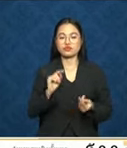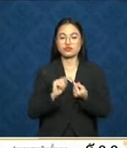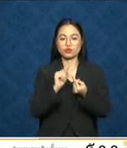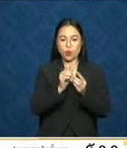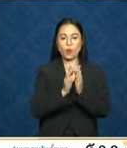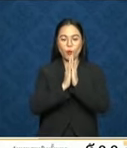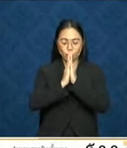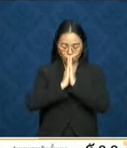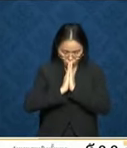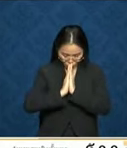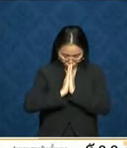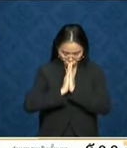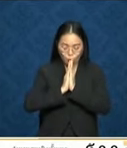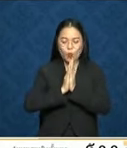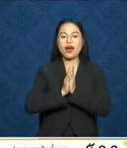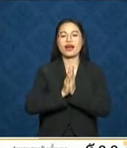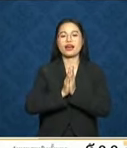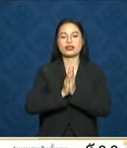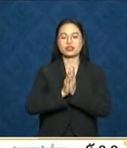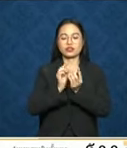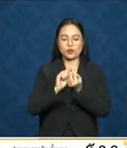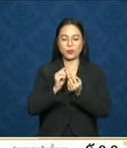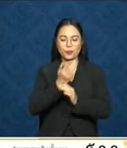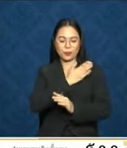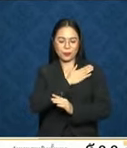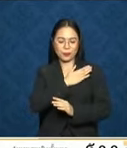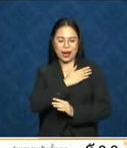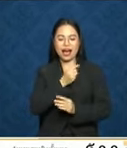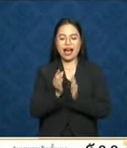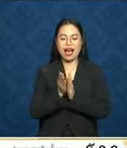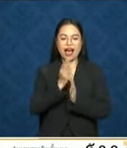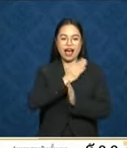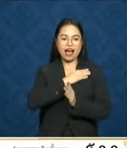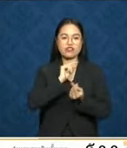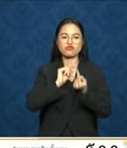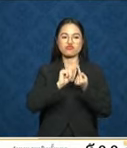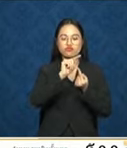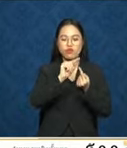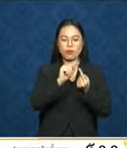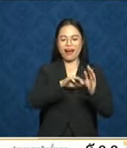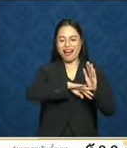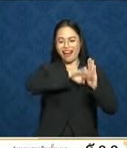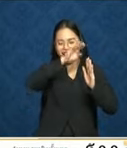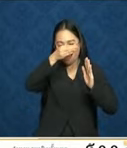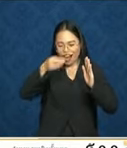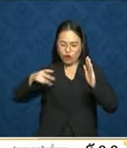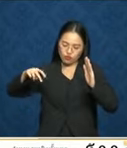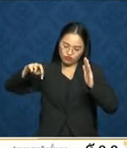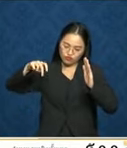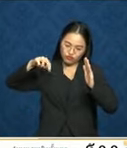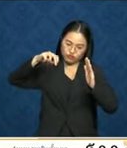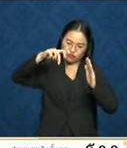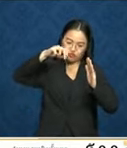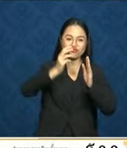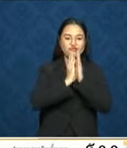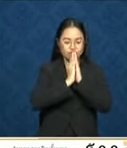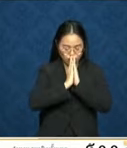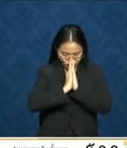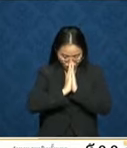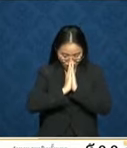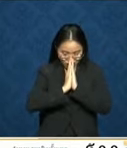การะรอยพระพุทธบาทครับที่เขาวงพระจันทร์ครับตำบลห้วยโป่งอำเภอโคกสำโรงจังหวัดลพบุรีครับจ